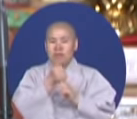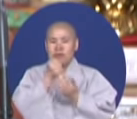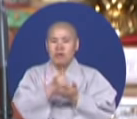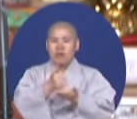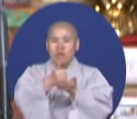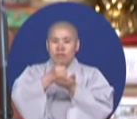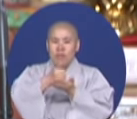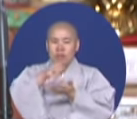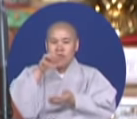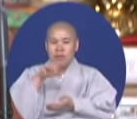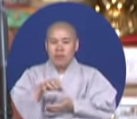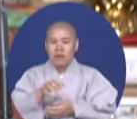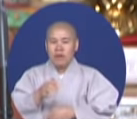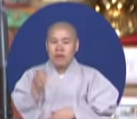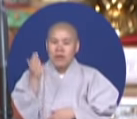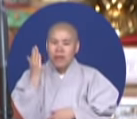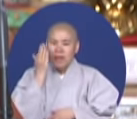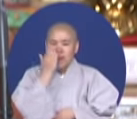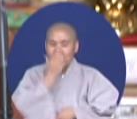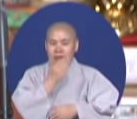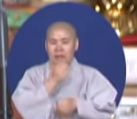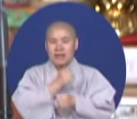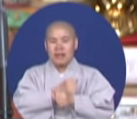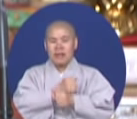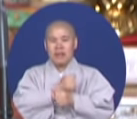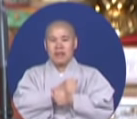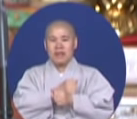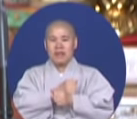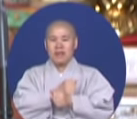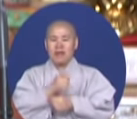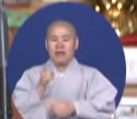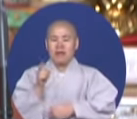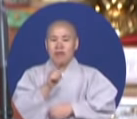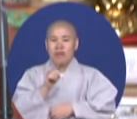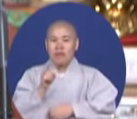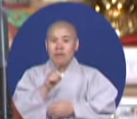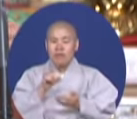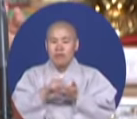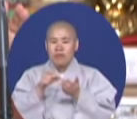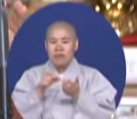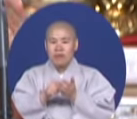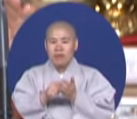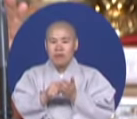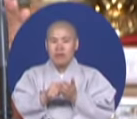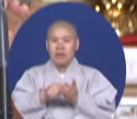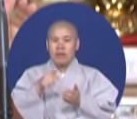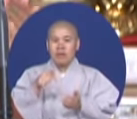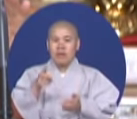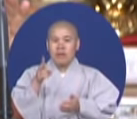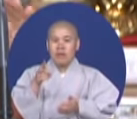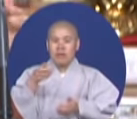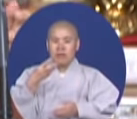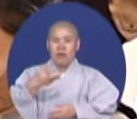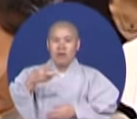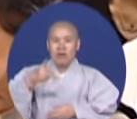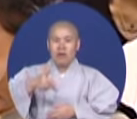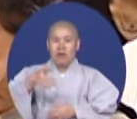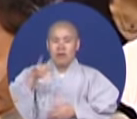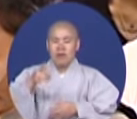법계를 청정히 한다. 그 어느 법계냐? 그 결계 내 법계,